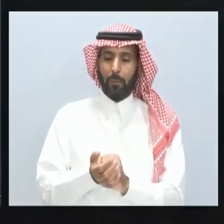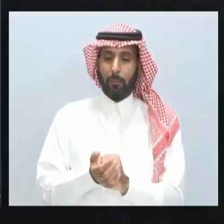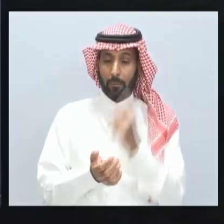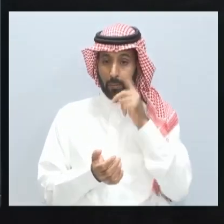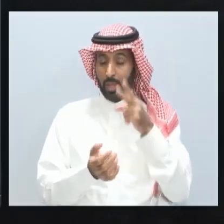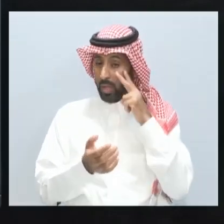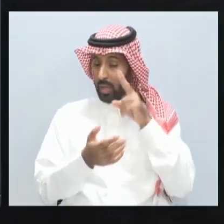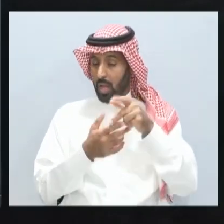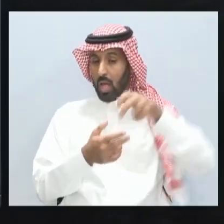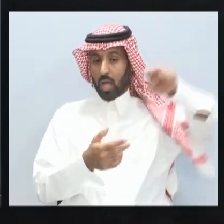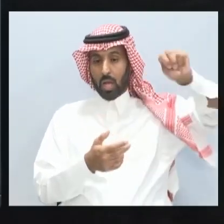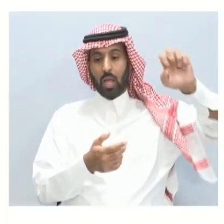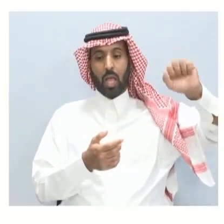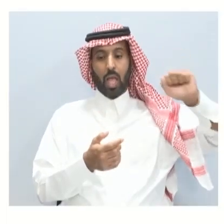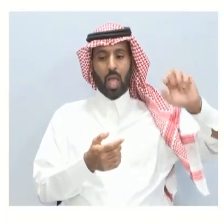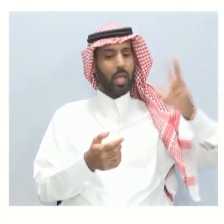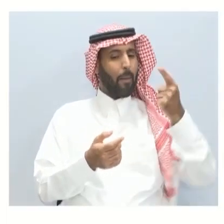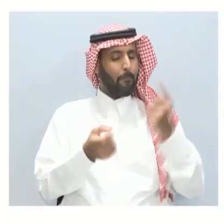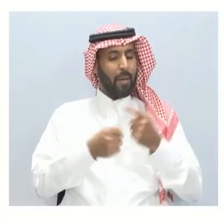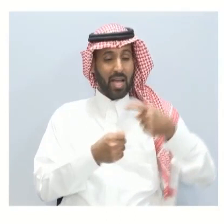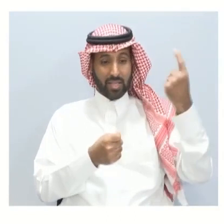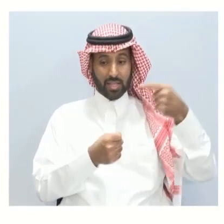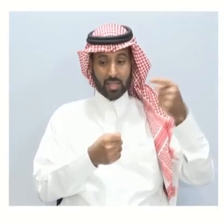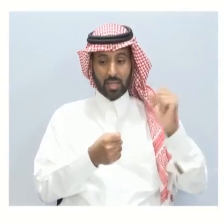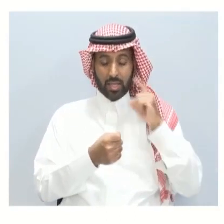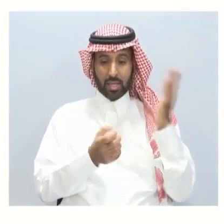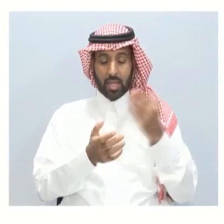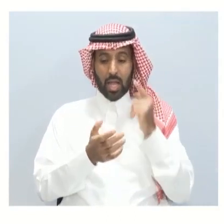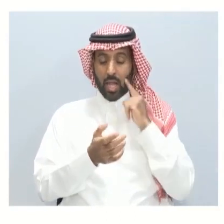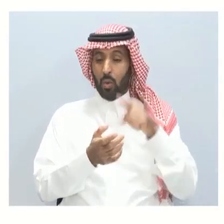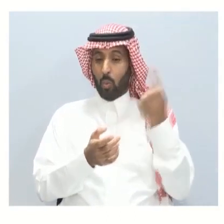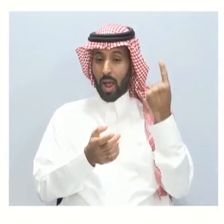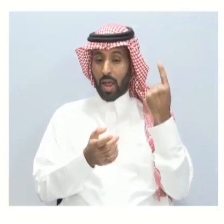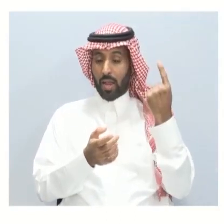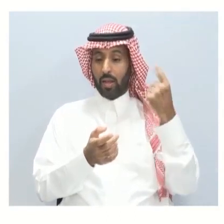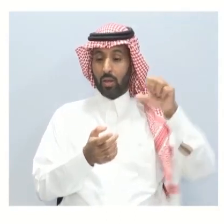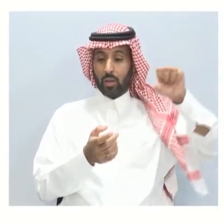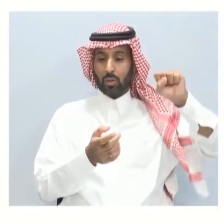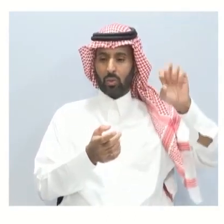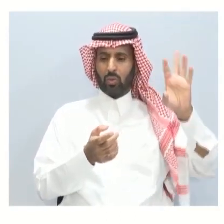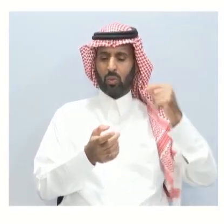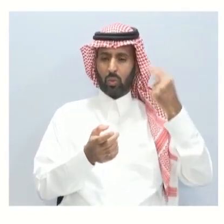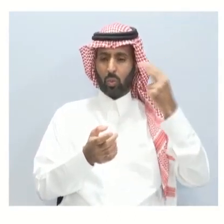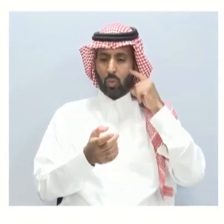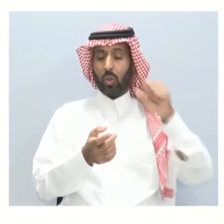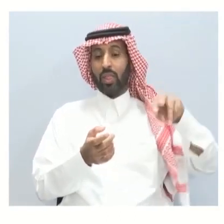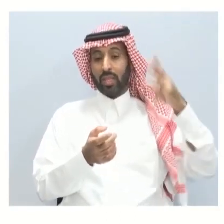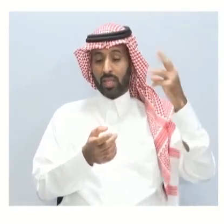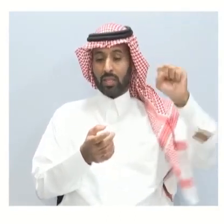لاحظ الصوديوم الصوديوم عدده الذري 11 لاحظ وان اس تو اس تو تو